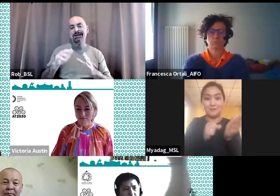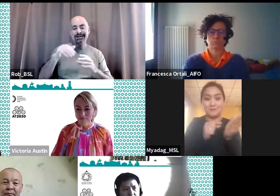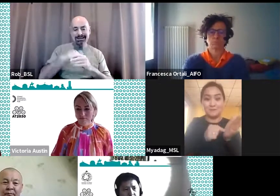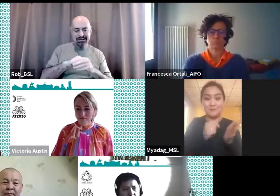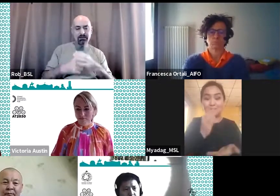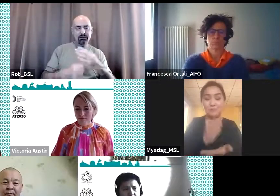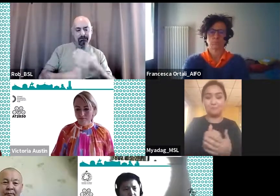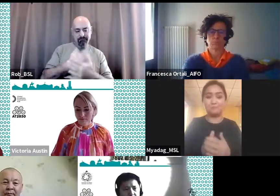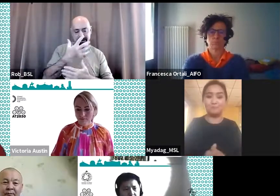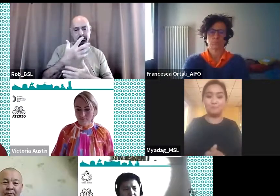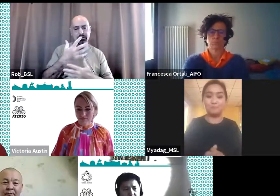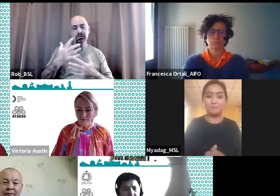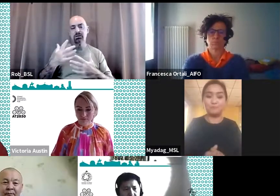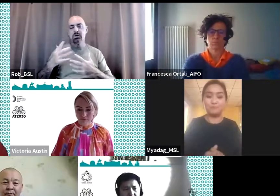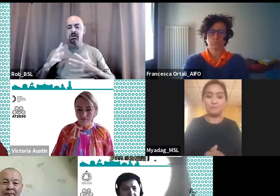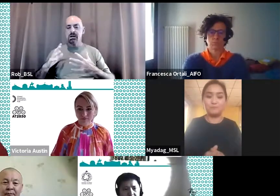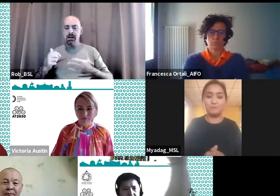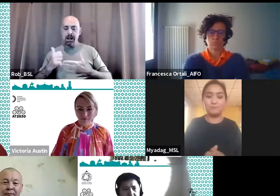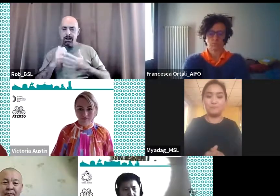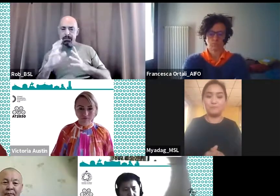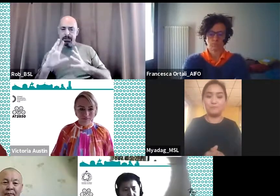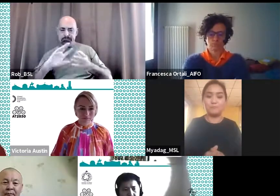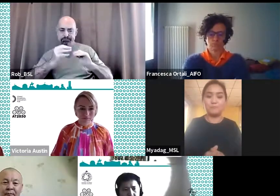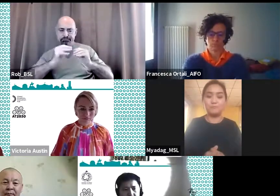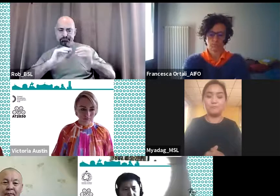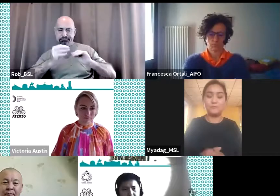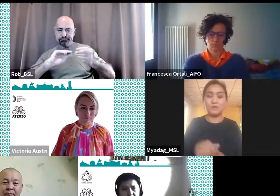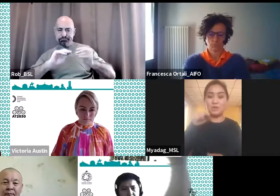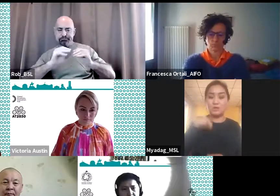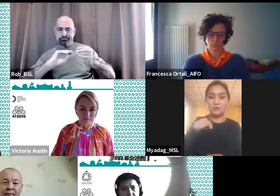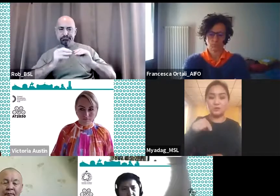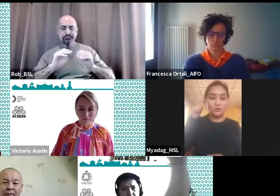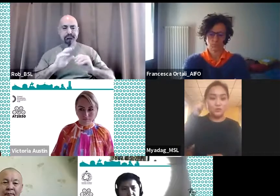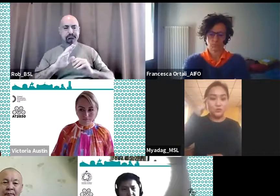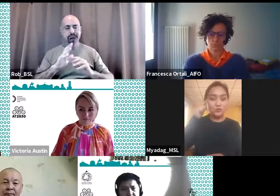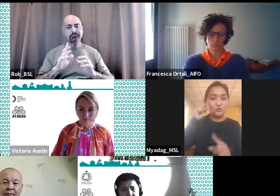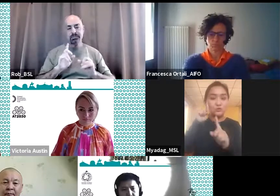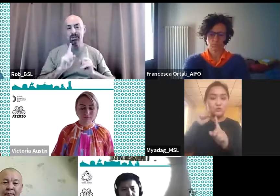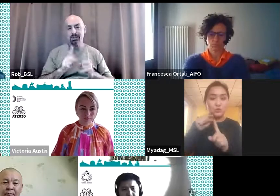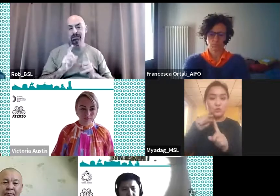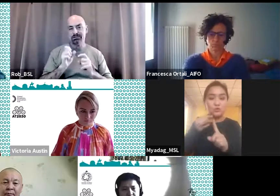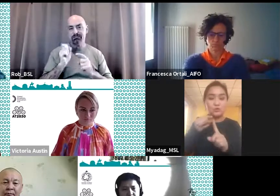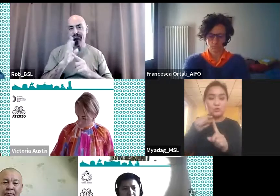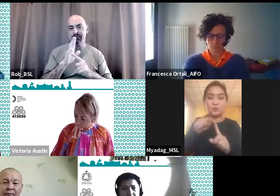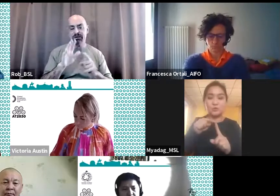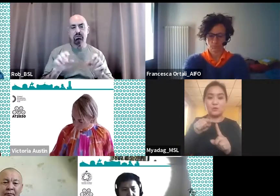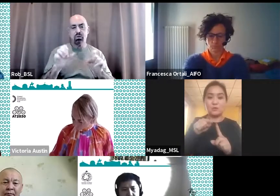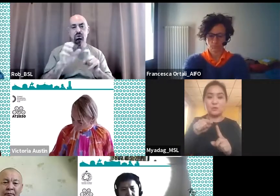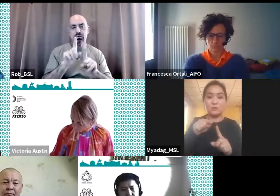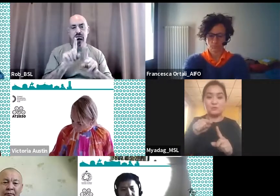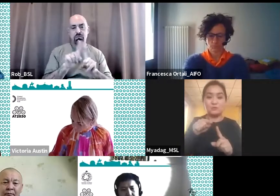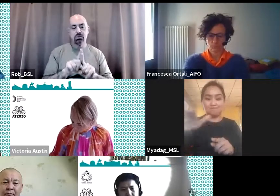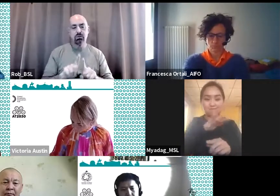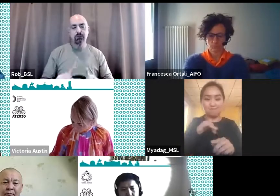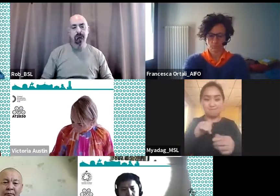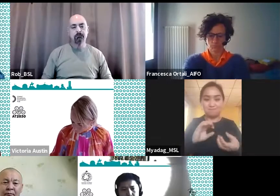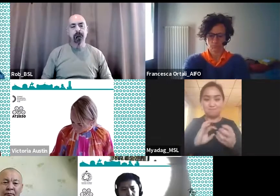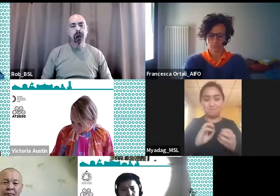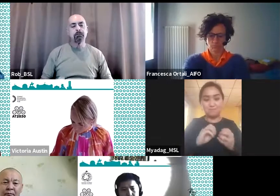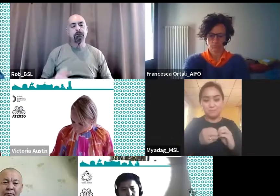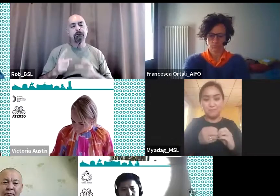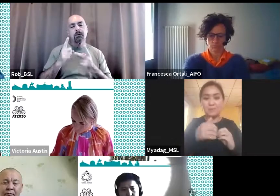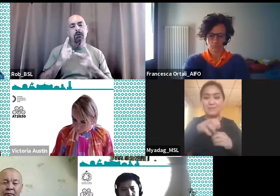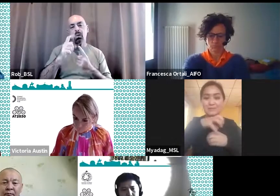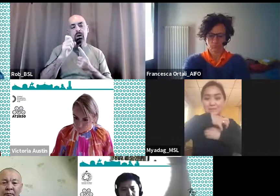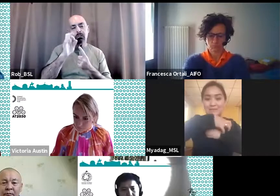энэ хэтийн зорилго нь өөрөө нэгдсэн чанар байдалтай байх гэдэг нь өөрөө салбар бүр дээр энэ хамааралтай салбар бүр дээр